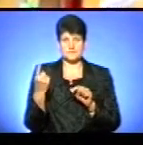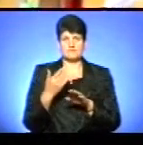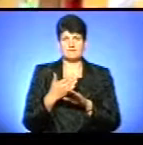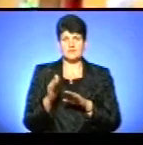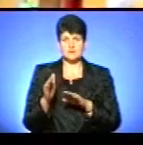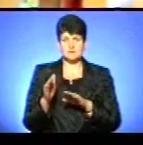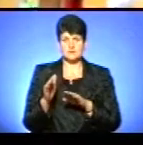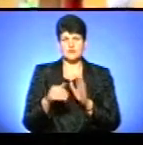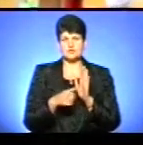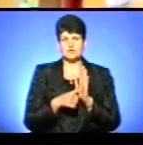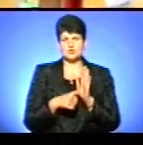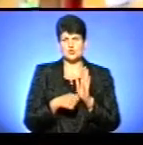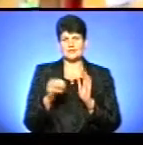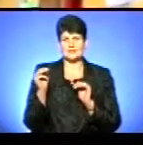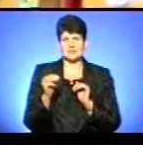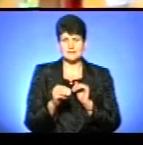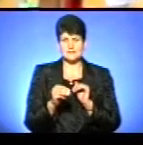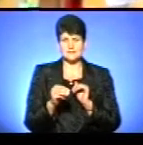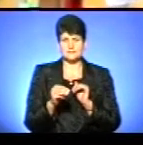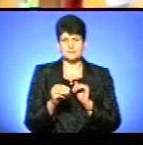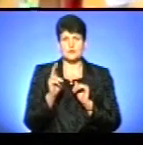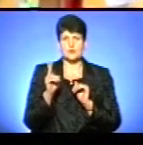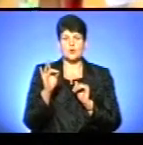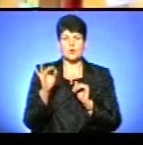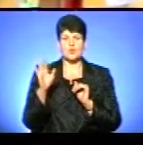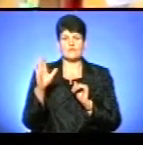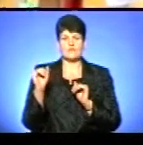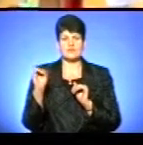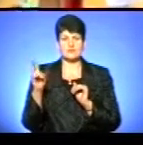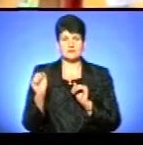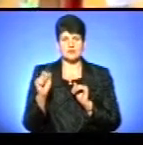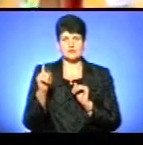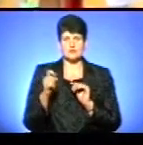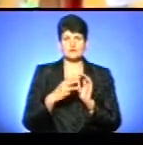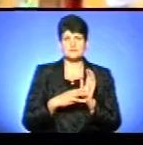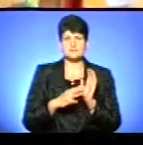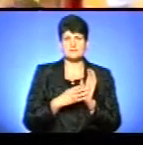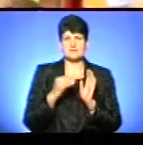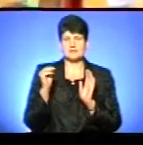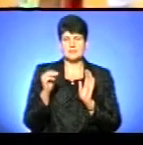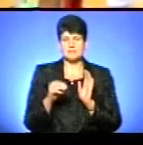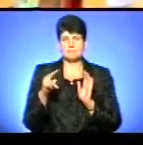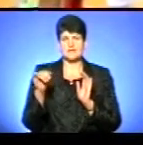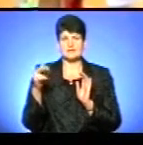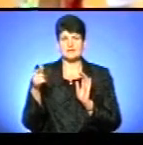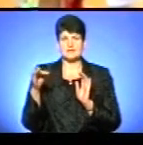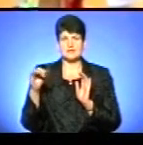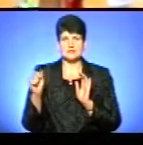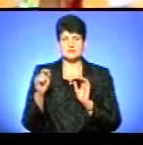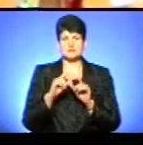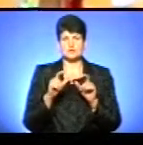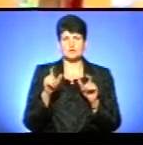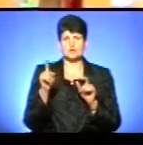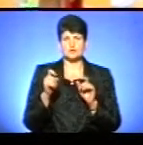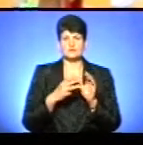виділено 600 тисяч, Кровінківська школа 189 тисяч, Підгаєцька школа